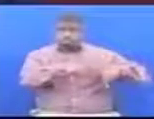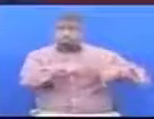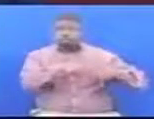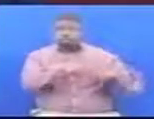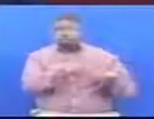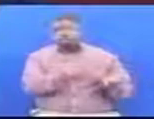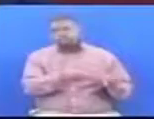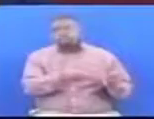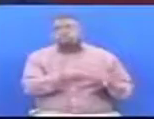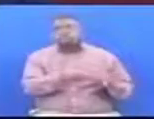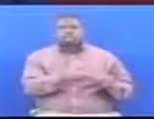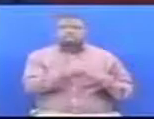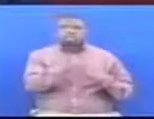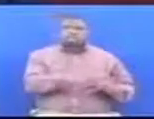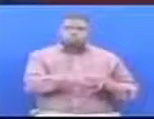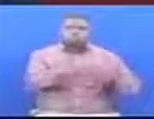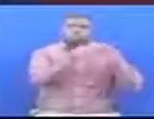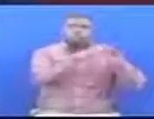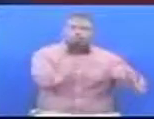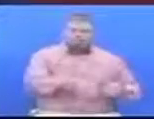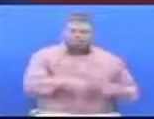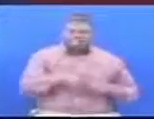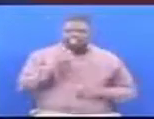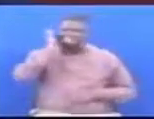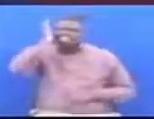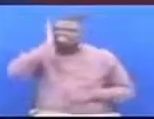hasa kwa wabunge vijana